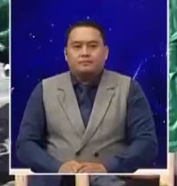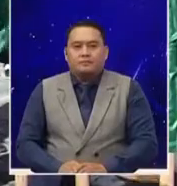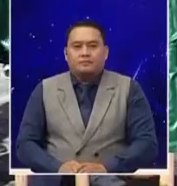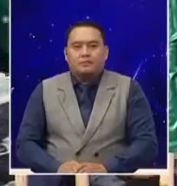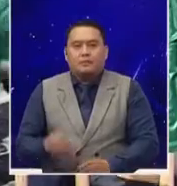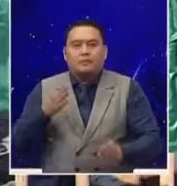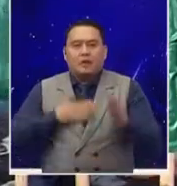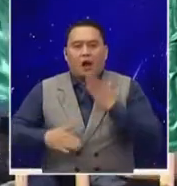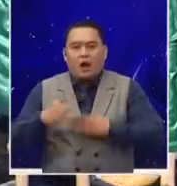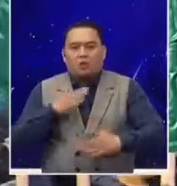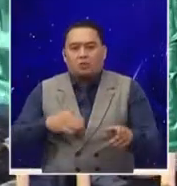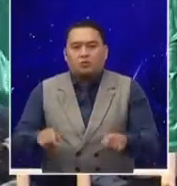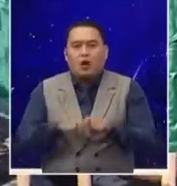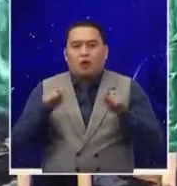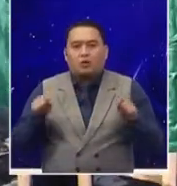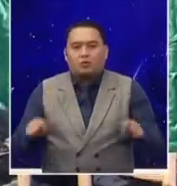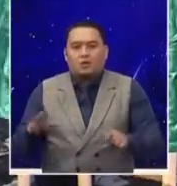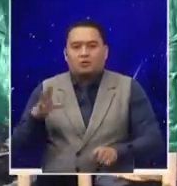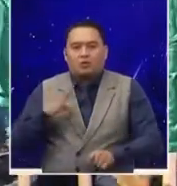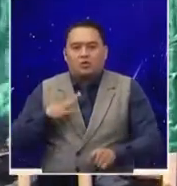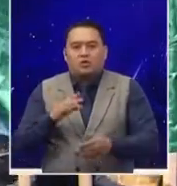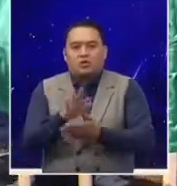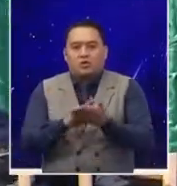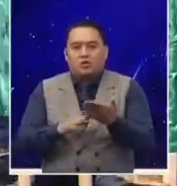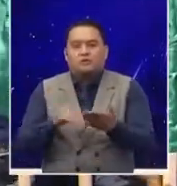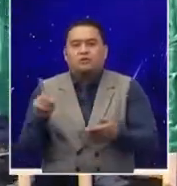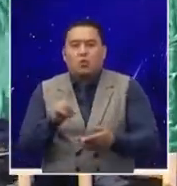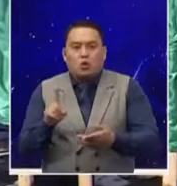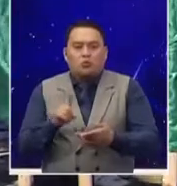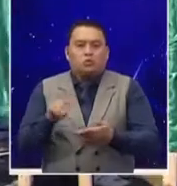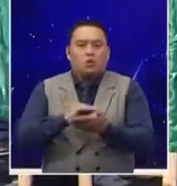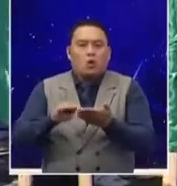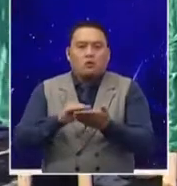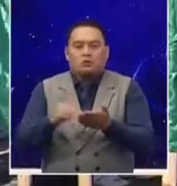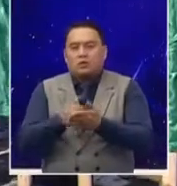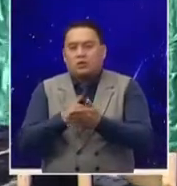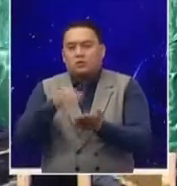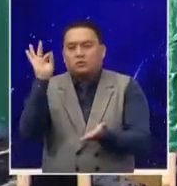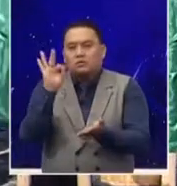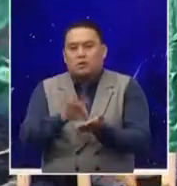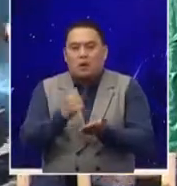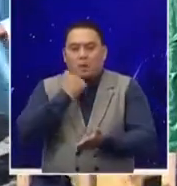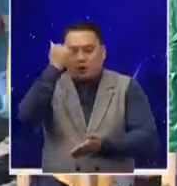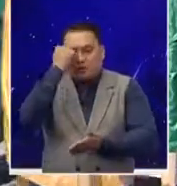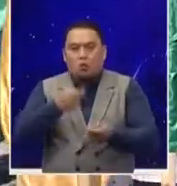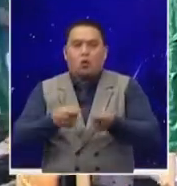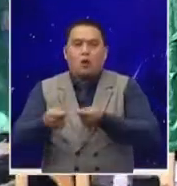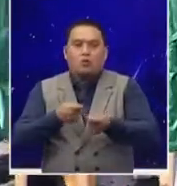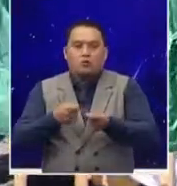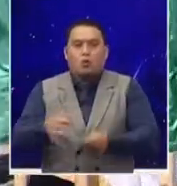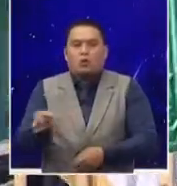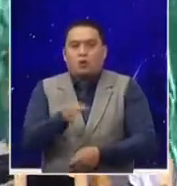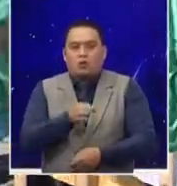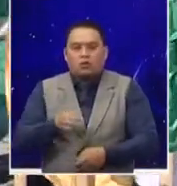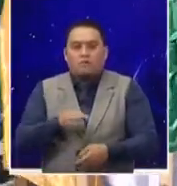Очень рады открытию школы. Мы столько лет обивали порогов акиматов, приглашали СМИ. И вот сегодня мы достигли своей цели. Спасибо большое руководству области за то,